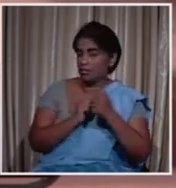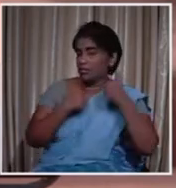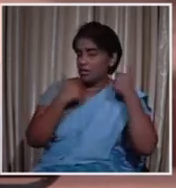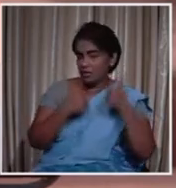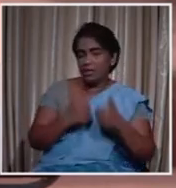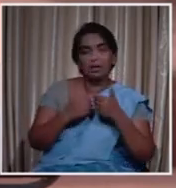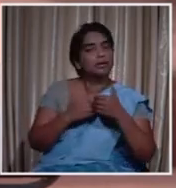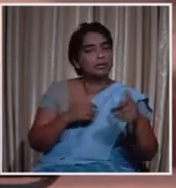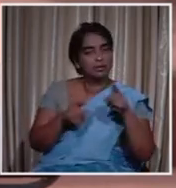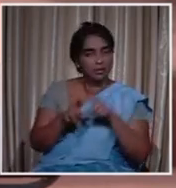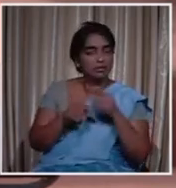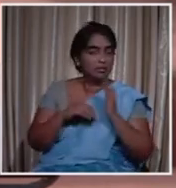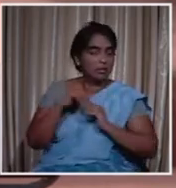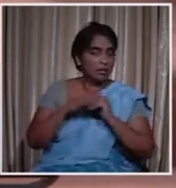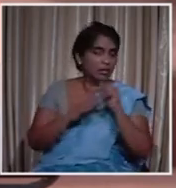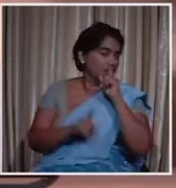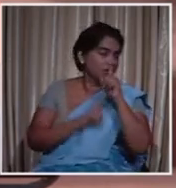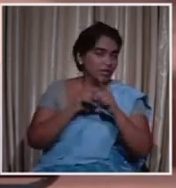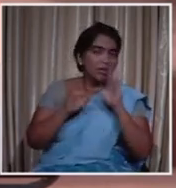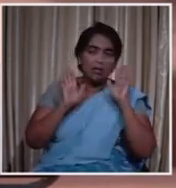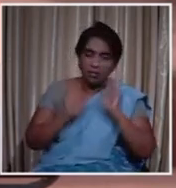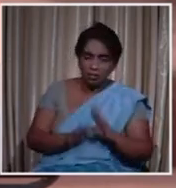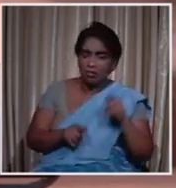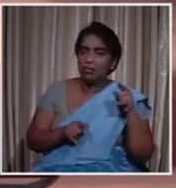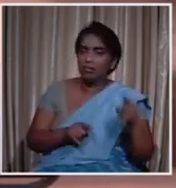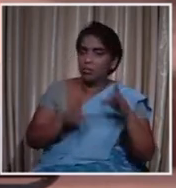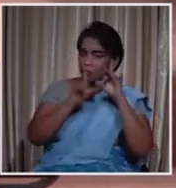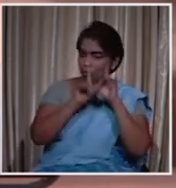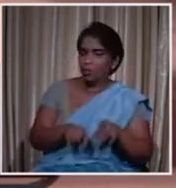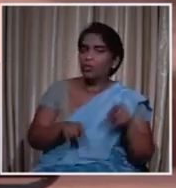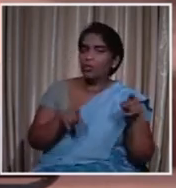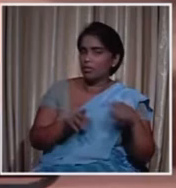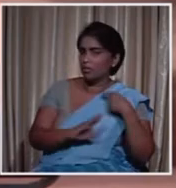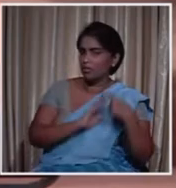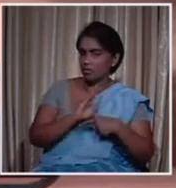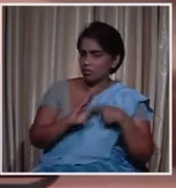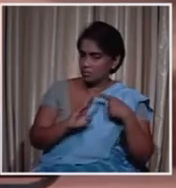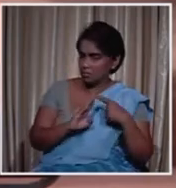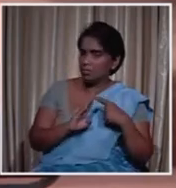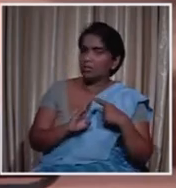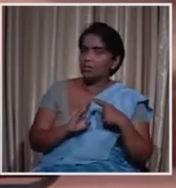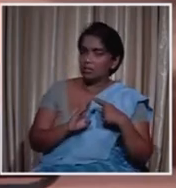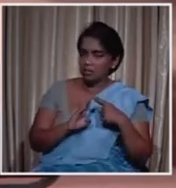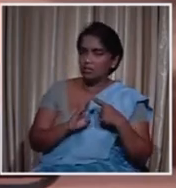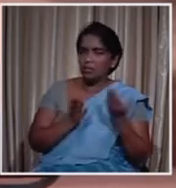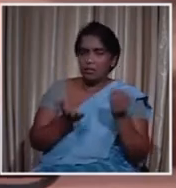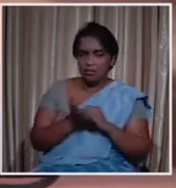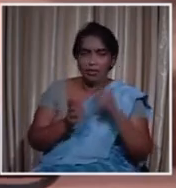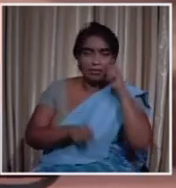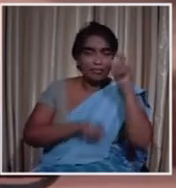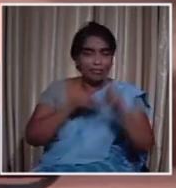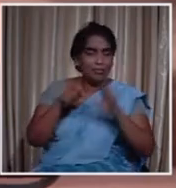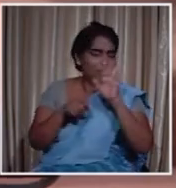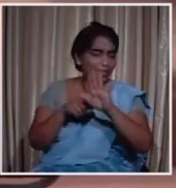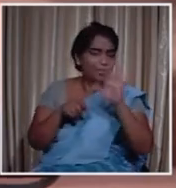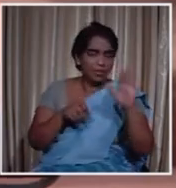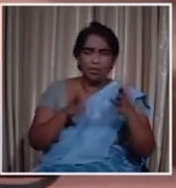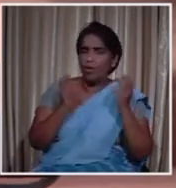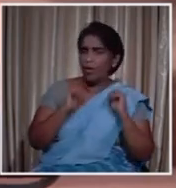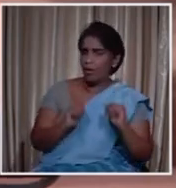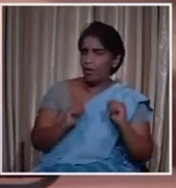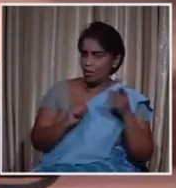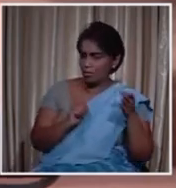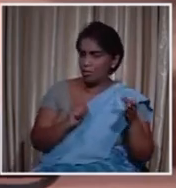சொல்கிறீர்கள். ஆனால் இதே பகுதியிலே இந்த நாட்டினுடைய பிரஜைகள் இன்னும் ஒரு இனம் எவ்வாறு சிங்கள இராணுவம்